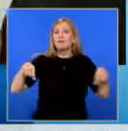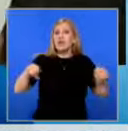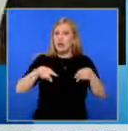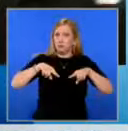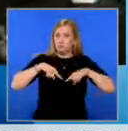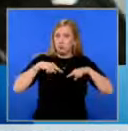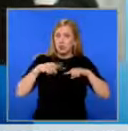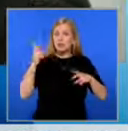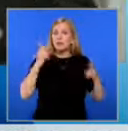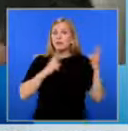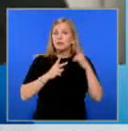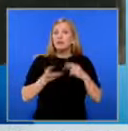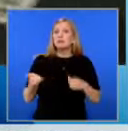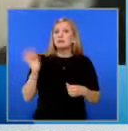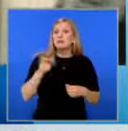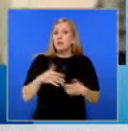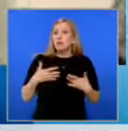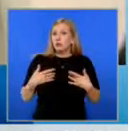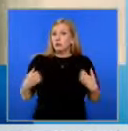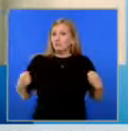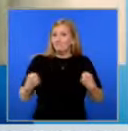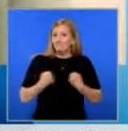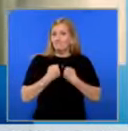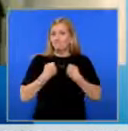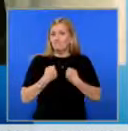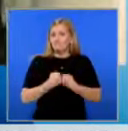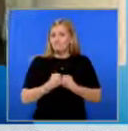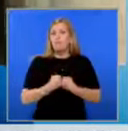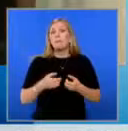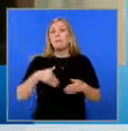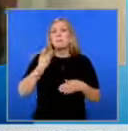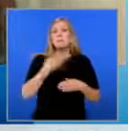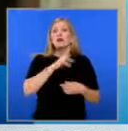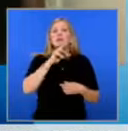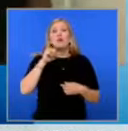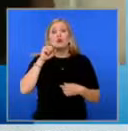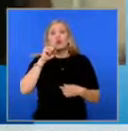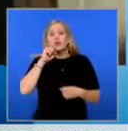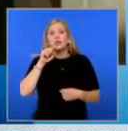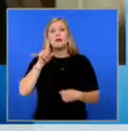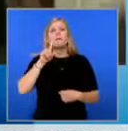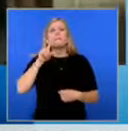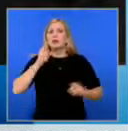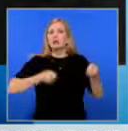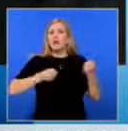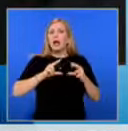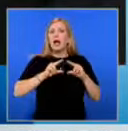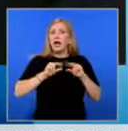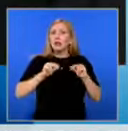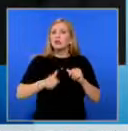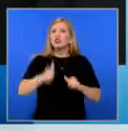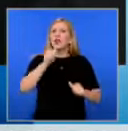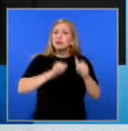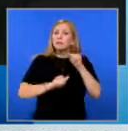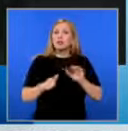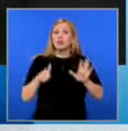че след като е станал инцидента пред полицаите самият тодоров е казал че е изпил шест бири преди